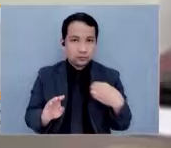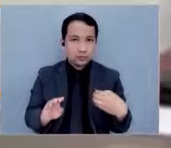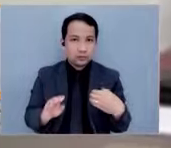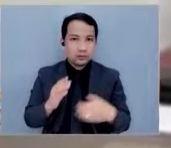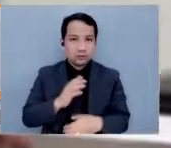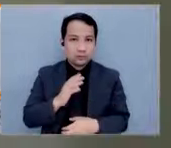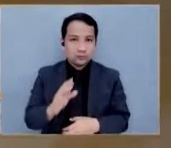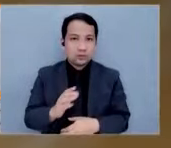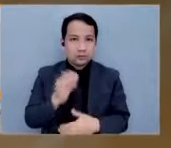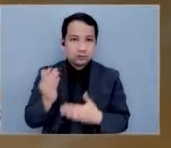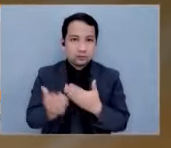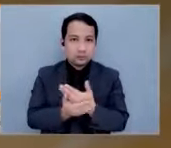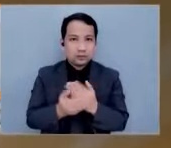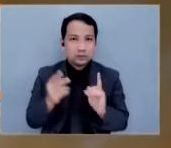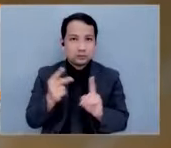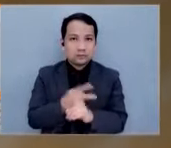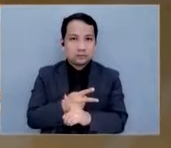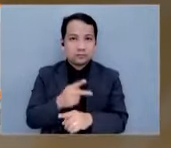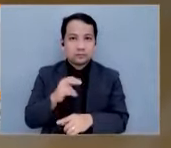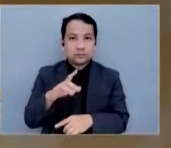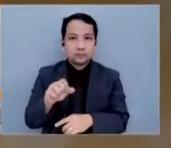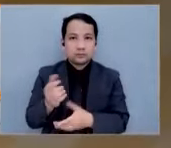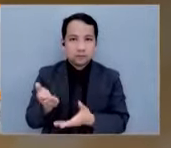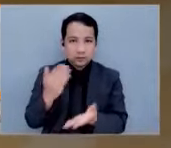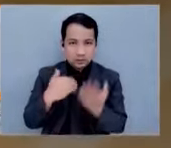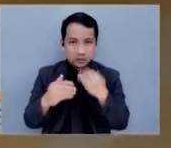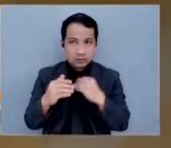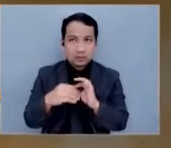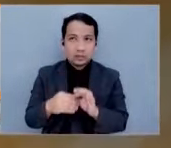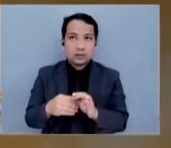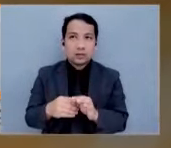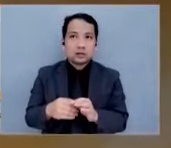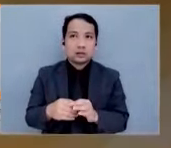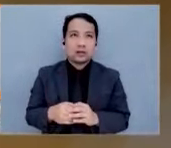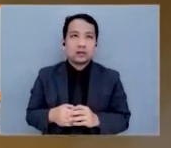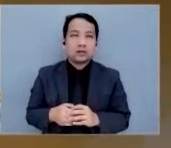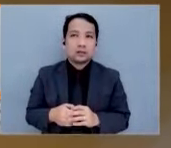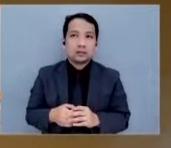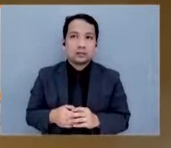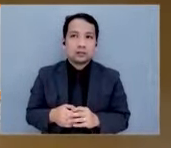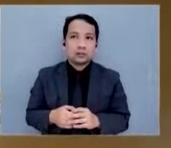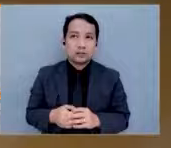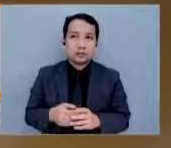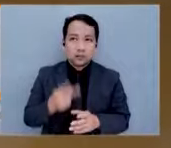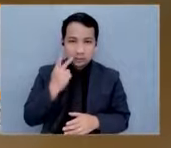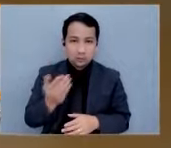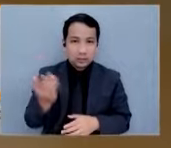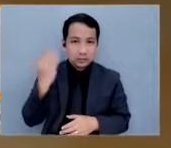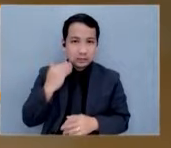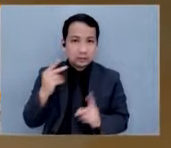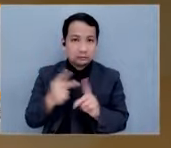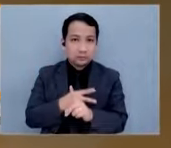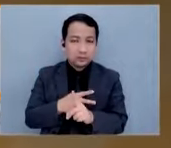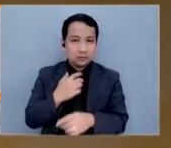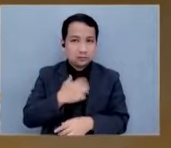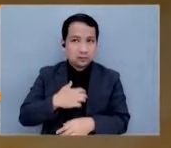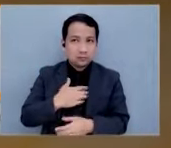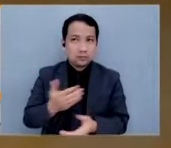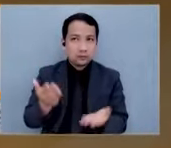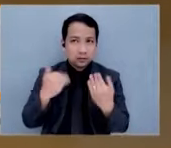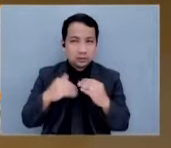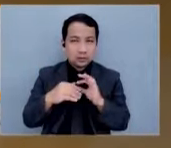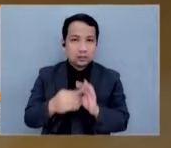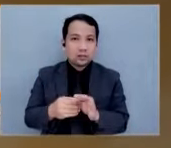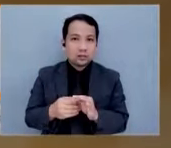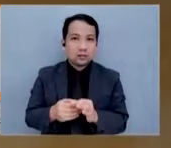ng biktima. Hinihikayat din ng ahensya na magsampa na rin ang mga dating na biktima. Hinahanap na rin ang taxi